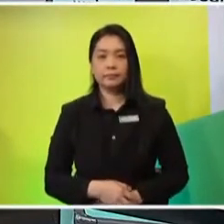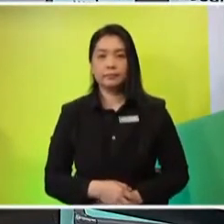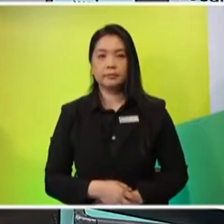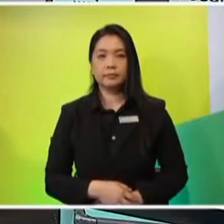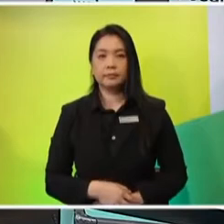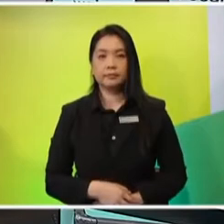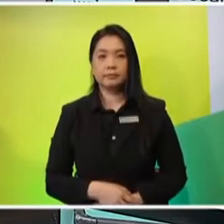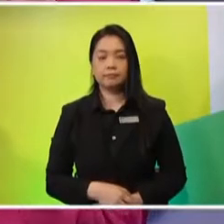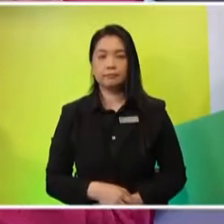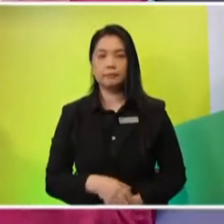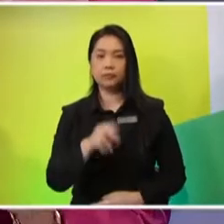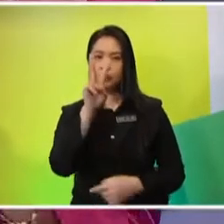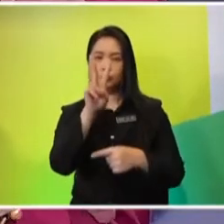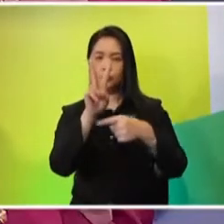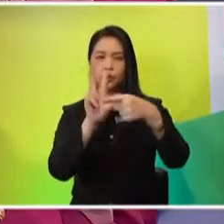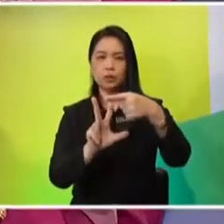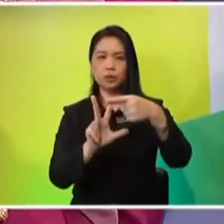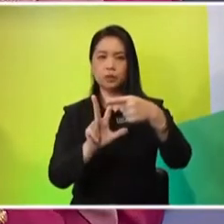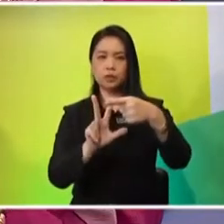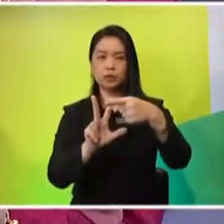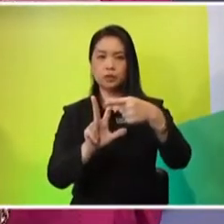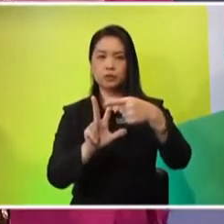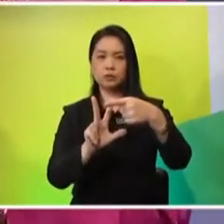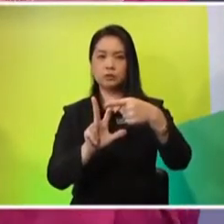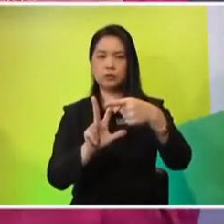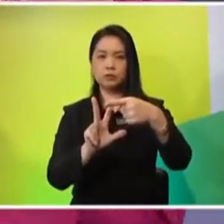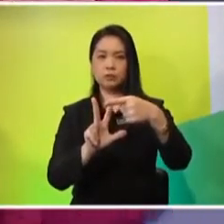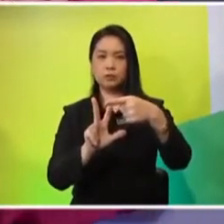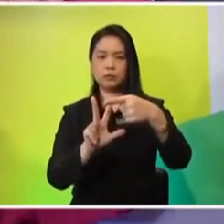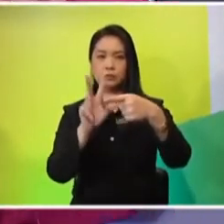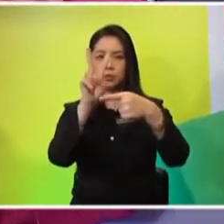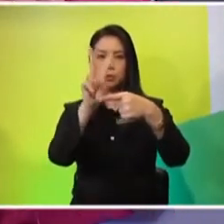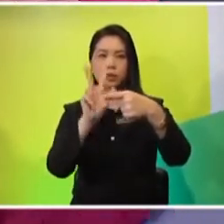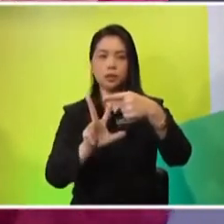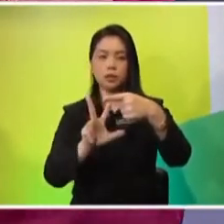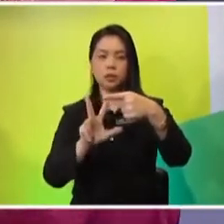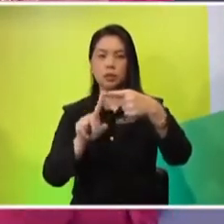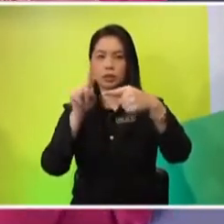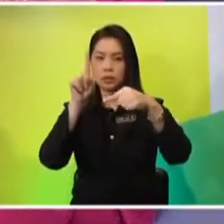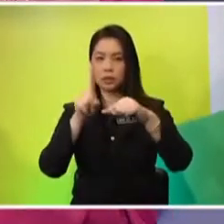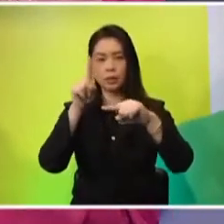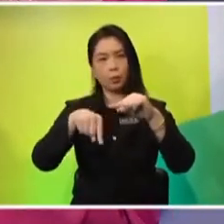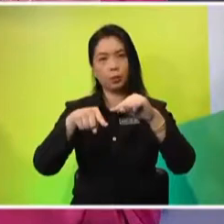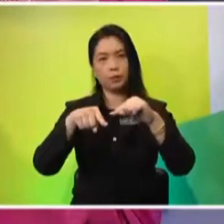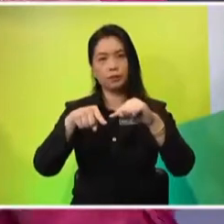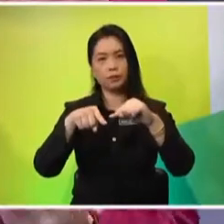Tak boleh, cikgu. Kenapa tak boleh? Kalau... boleh cikgu angkat 2/3 tu? Okey. Okey.